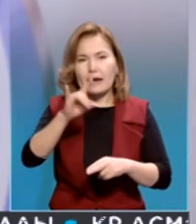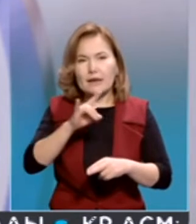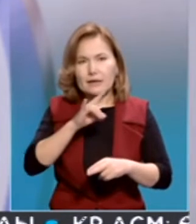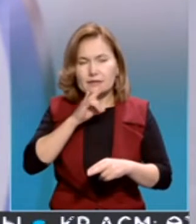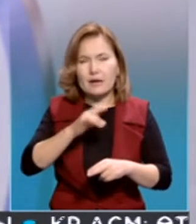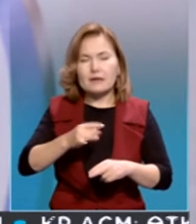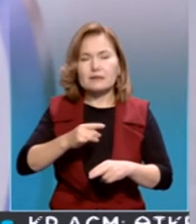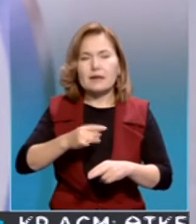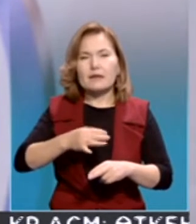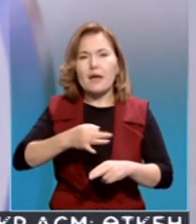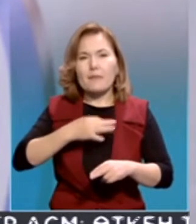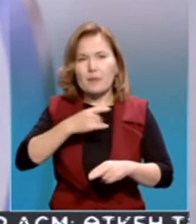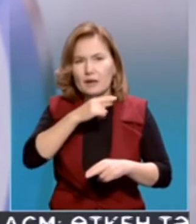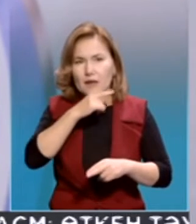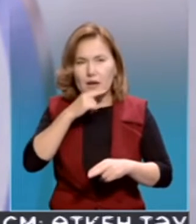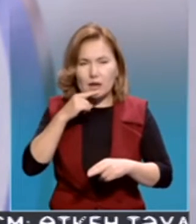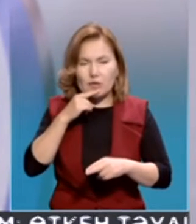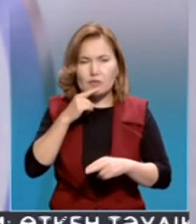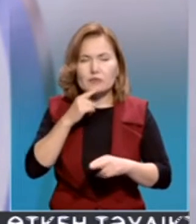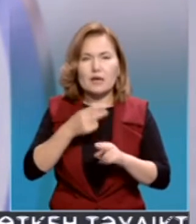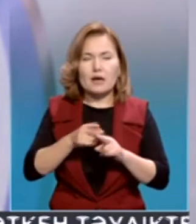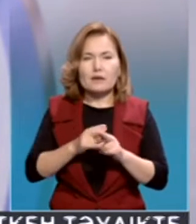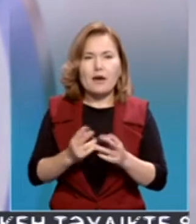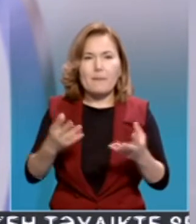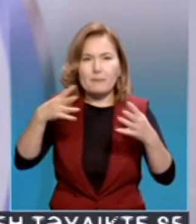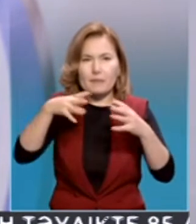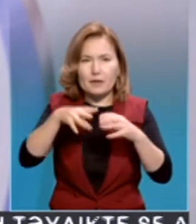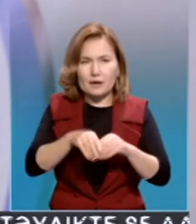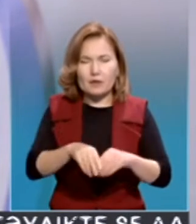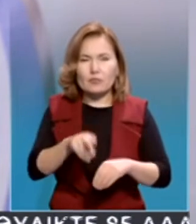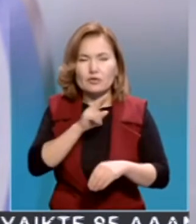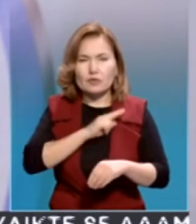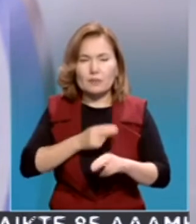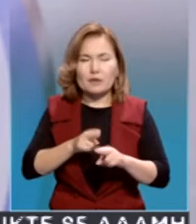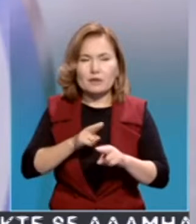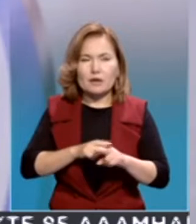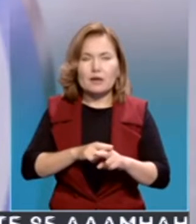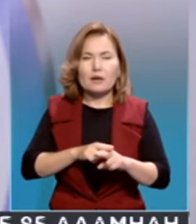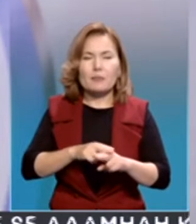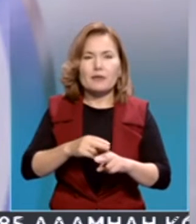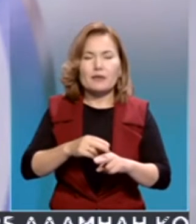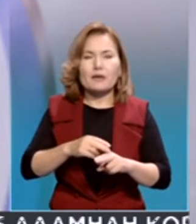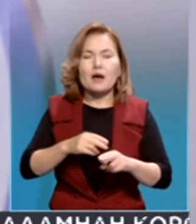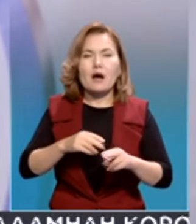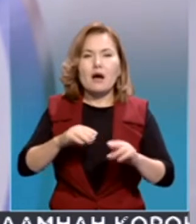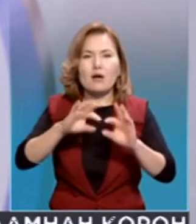Қазақ ұлттық құрманғазатындағы консерваториясы мен Минск қаласындағы музыкалық